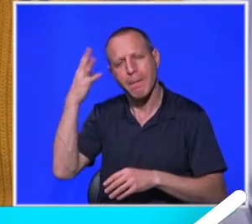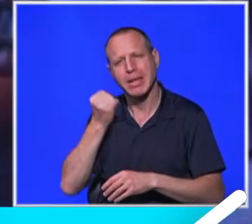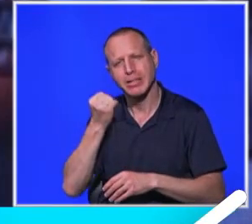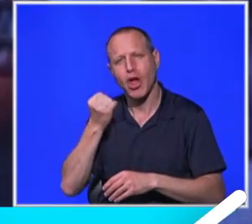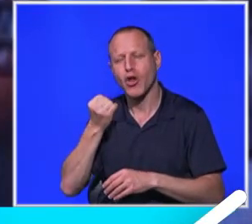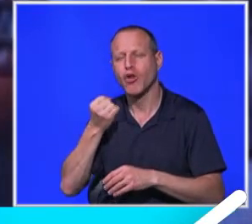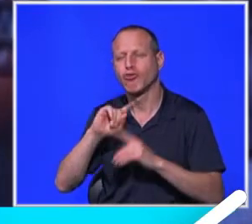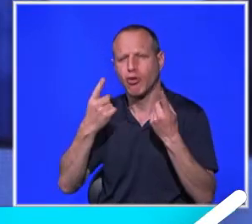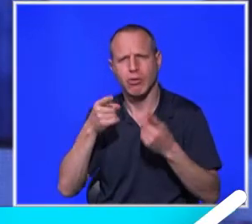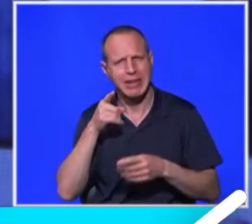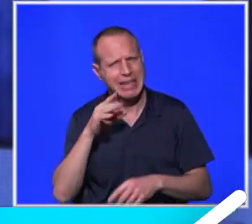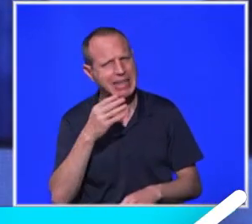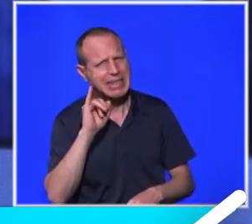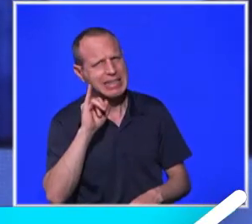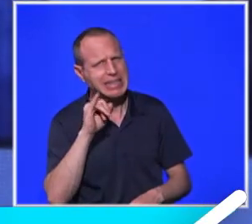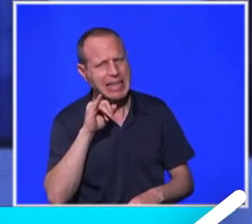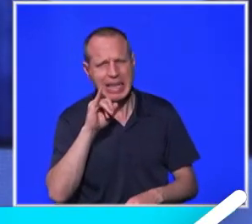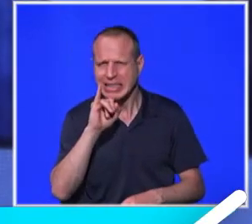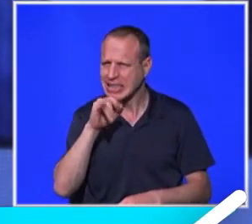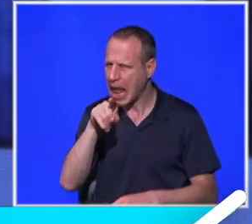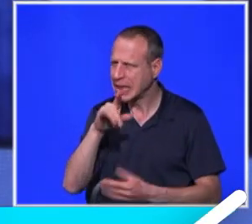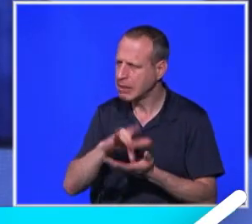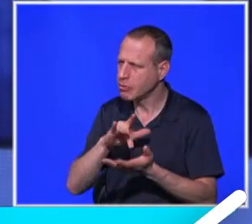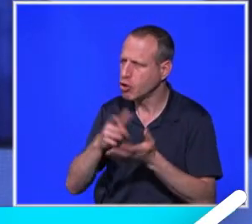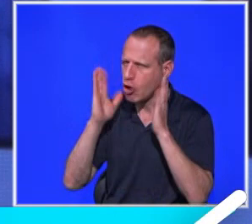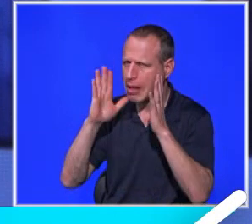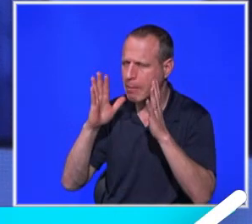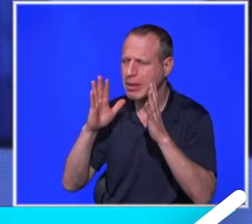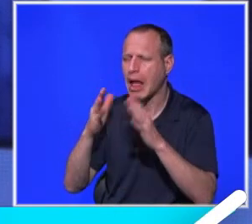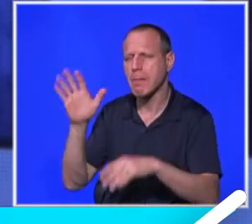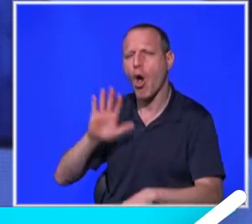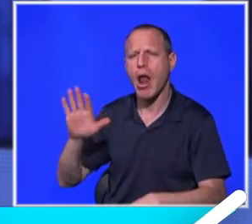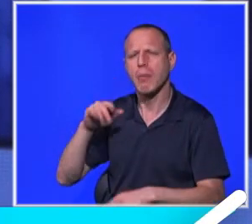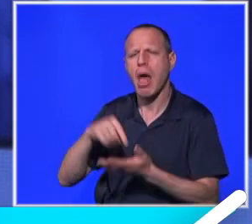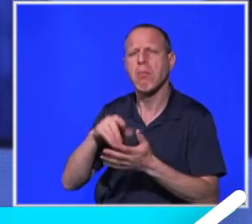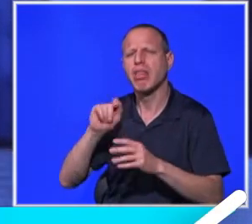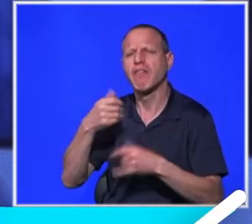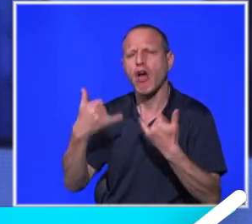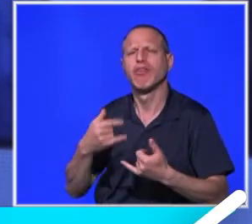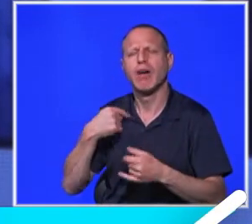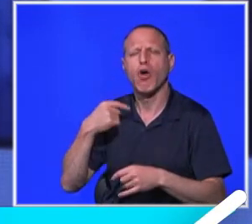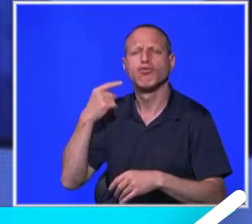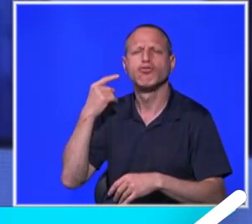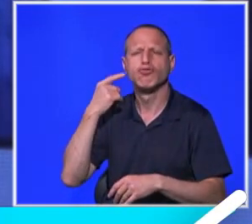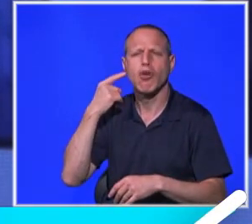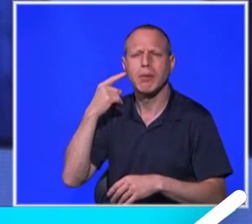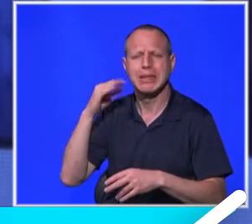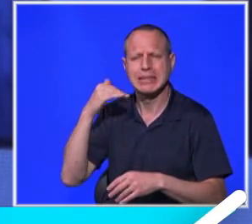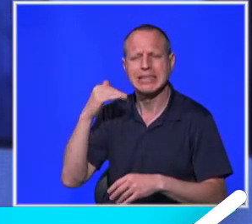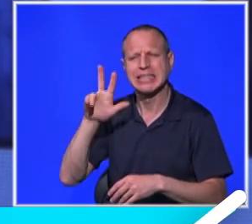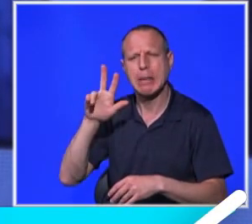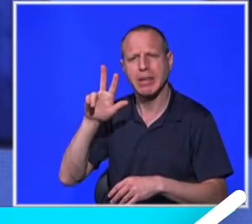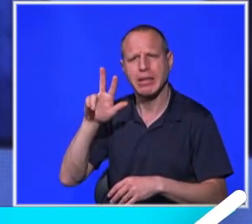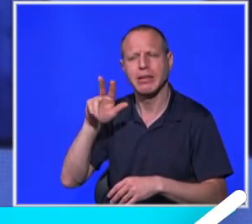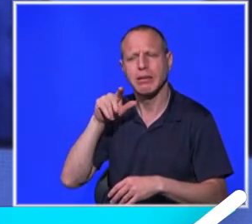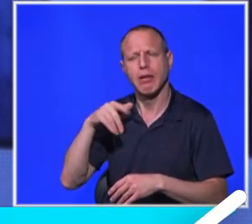מדי מאחורי הקלעים, לא? למה רק עכשיו אנחנו לומדים להכיר את ציפי? אני שומעת שמהלכים תקשורתיים היא דווקא רקמה,